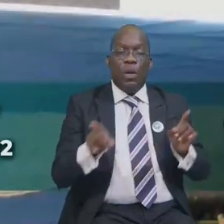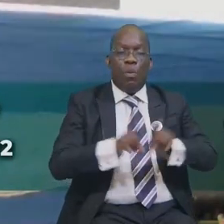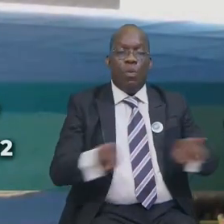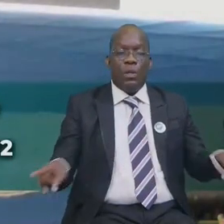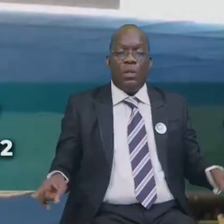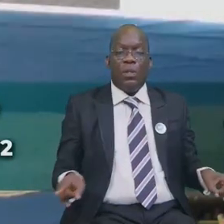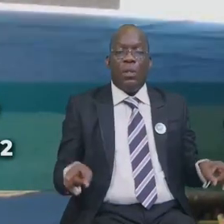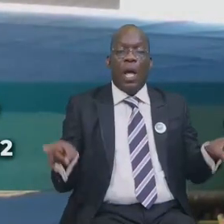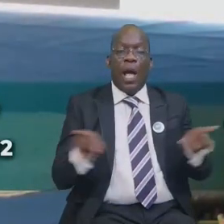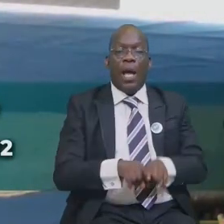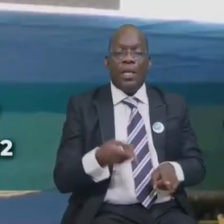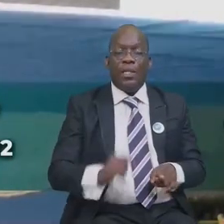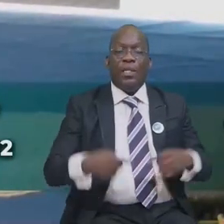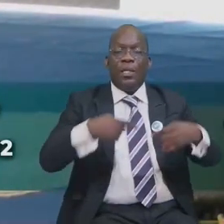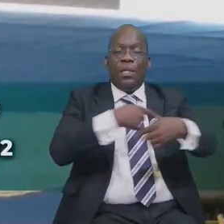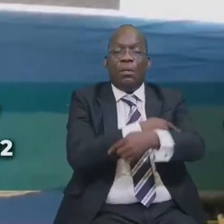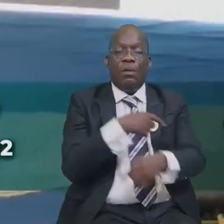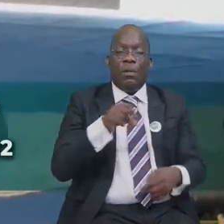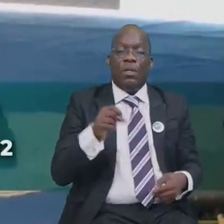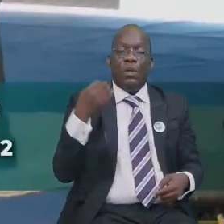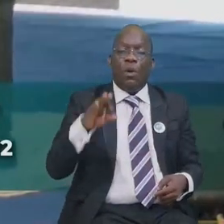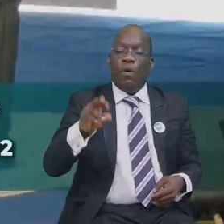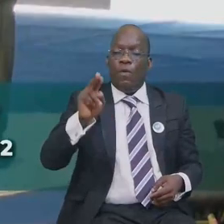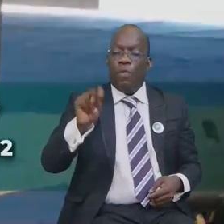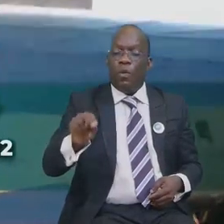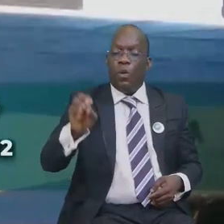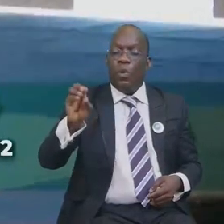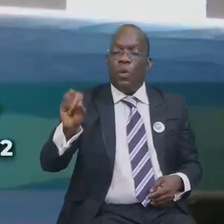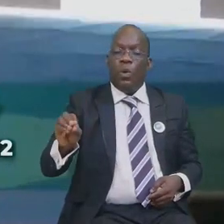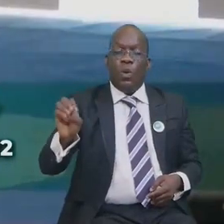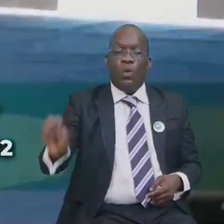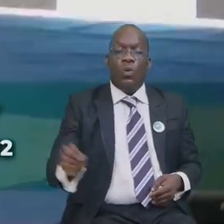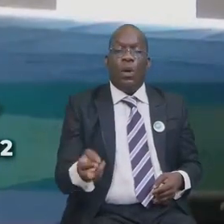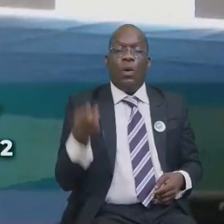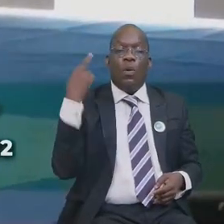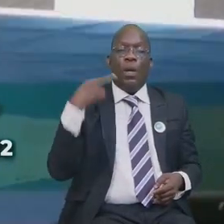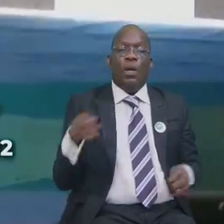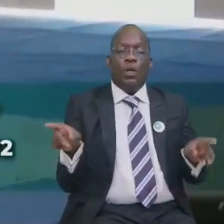arriva du temps de Noé arrivera de même